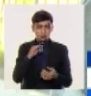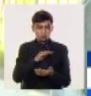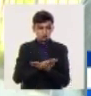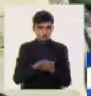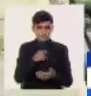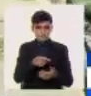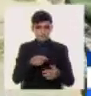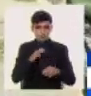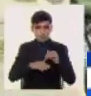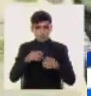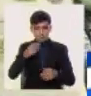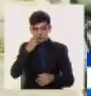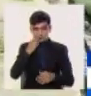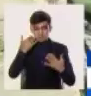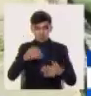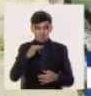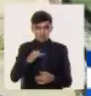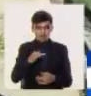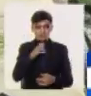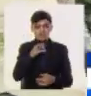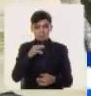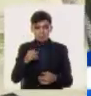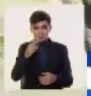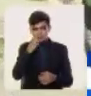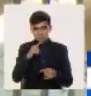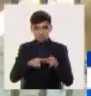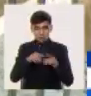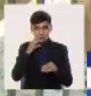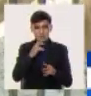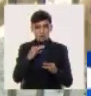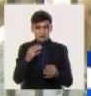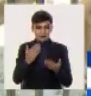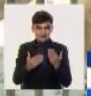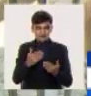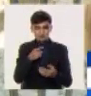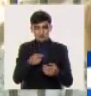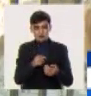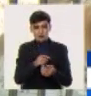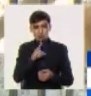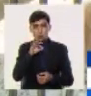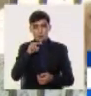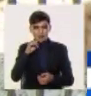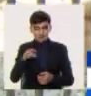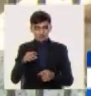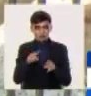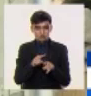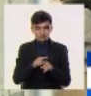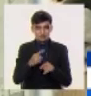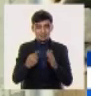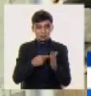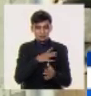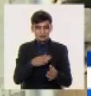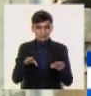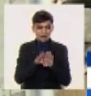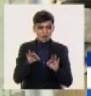ручное по словам ветеринаров simba уже привыкает и все бы ничего если бы не репутация зоопарка зоозащитники не раз требовали его